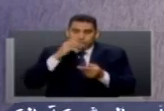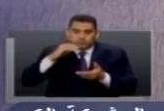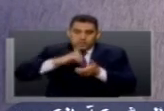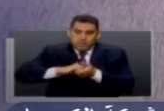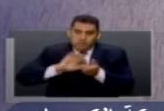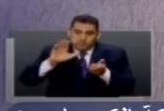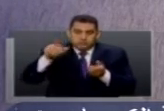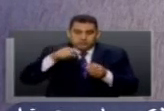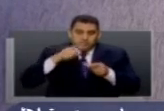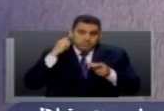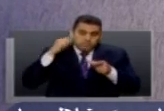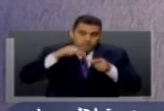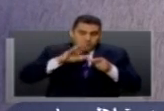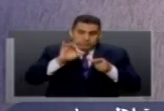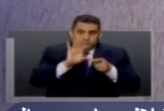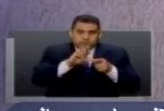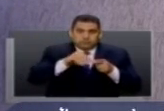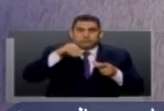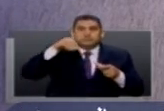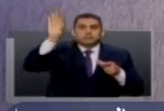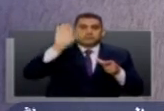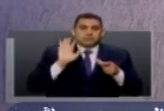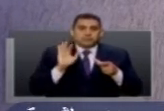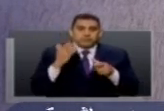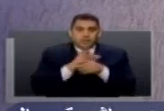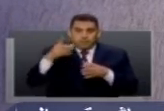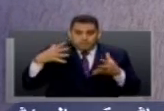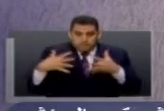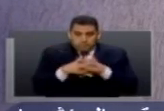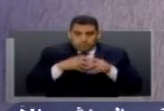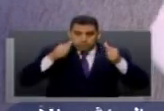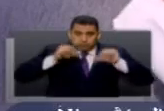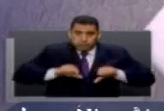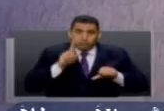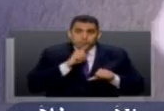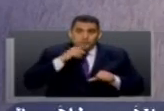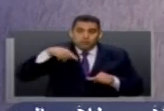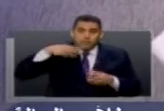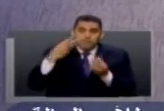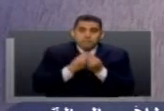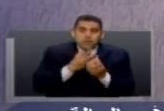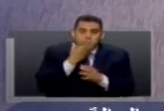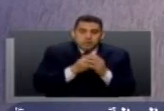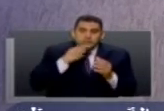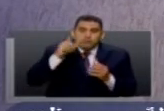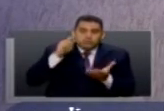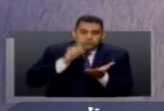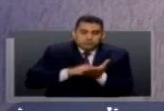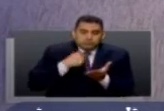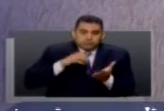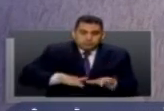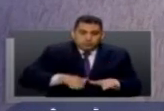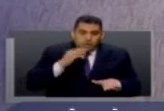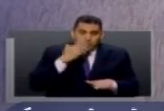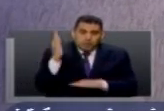برا ما دام انتم قررتم ان تنفصل على عن المواطنه وتضرب و تهدمون